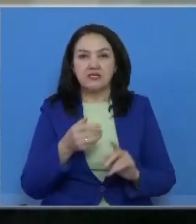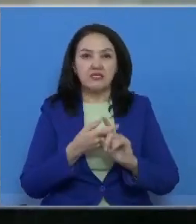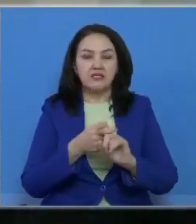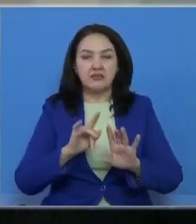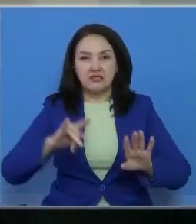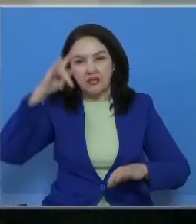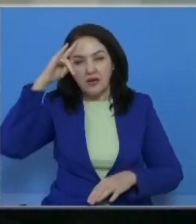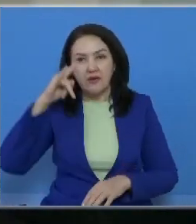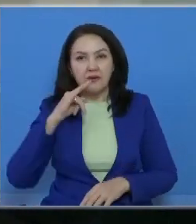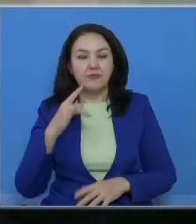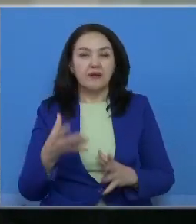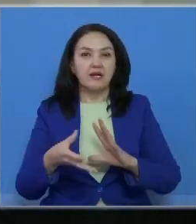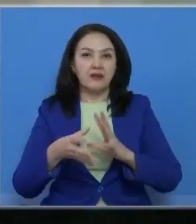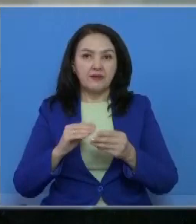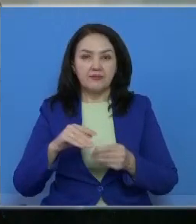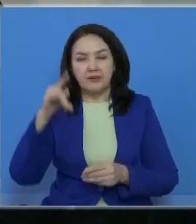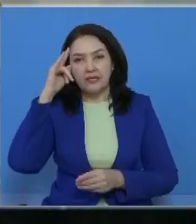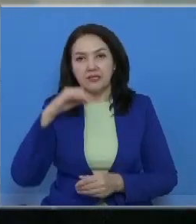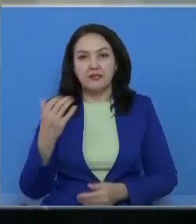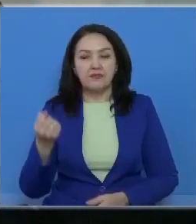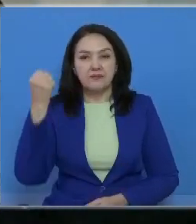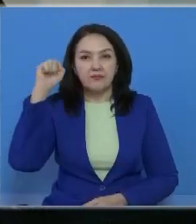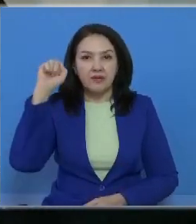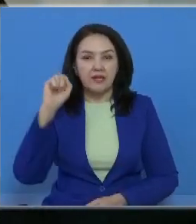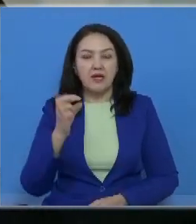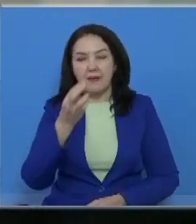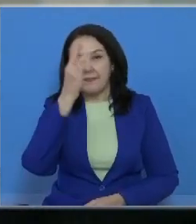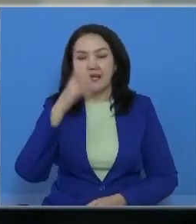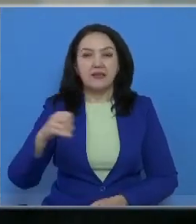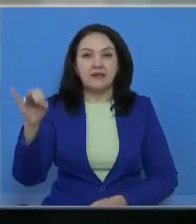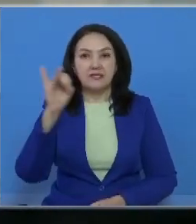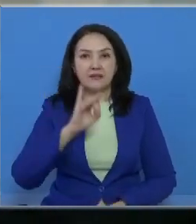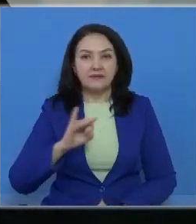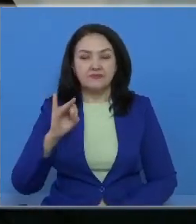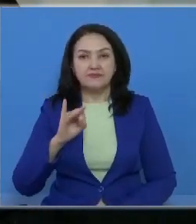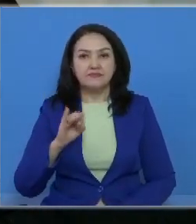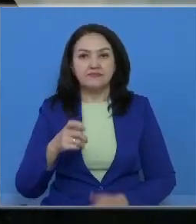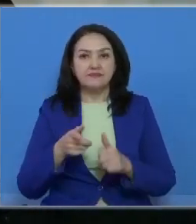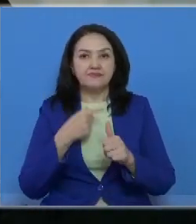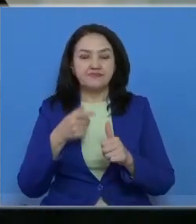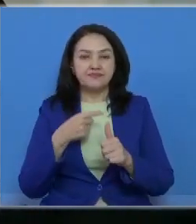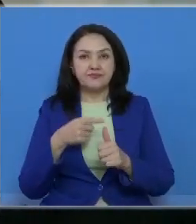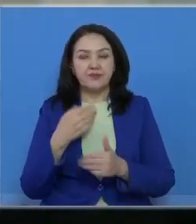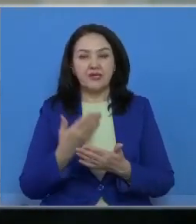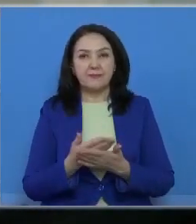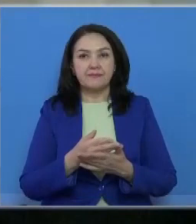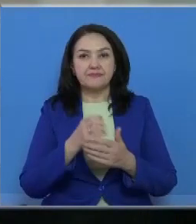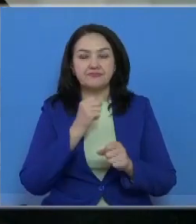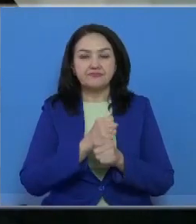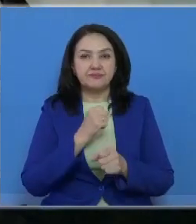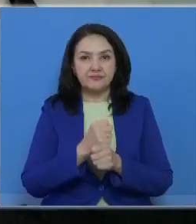алғаннан кейін жалпы қазақ батырларының, билерінің, тарихи тұлғалардың есімдерін, олардың